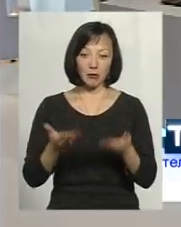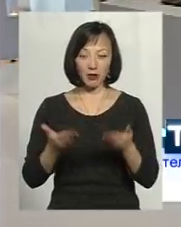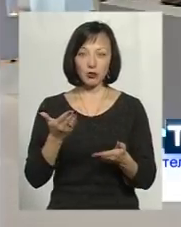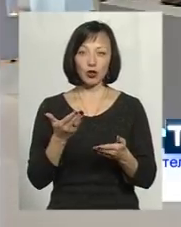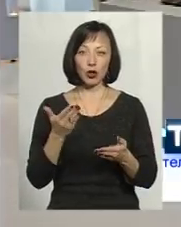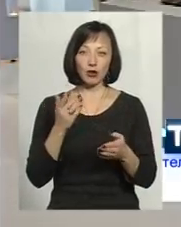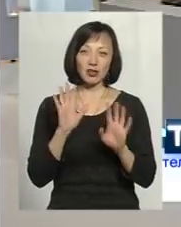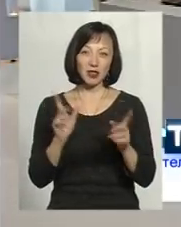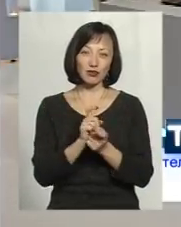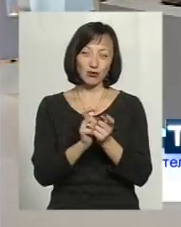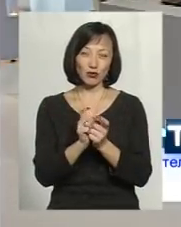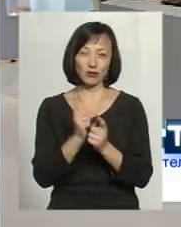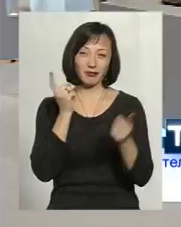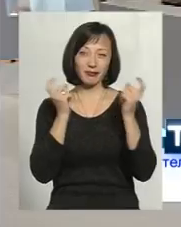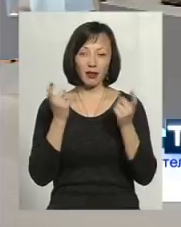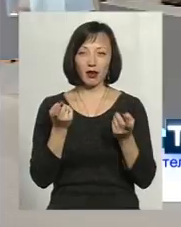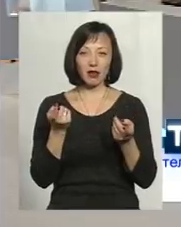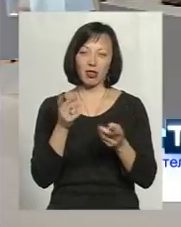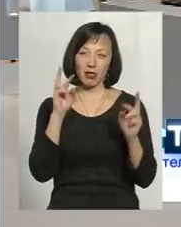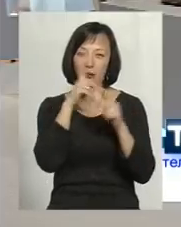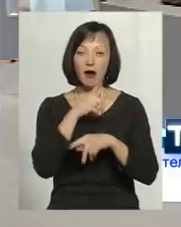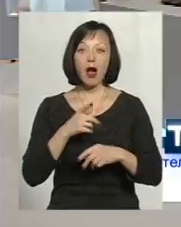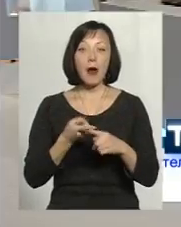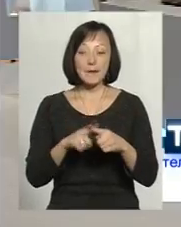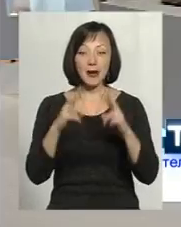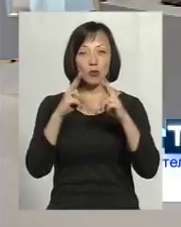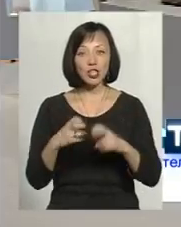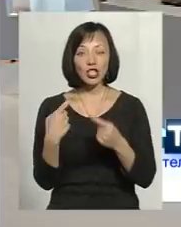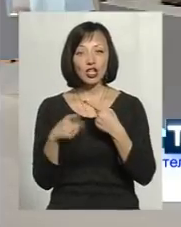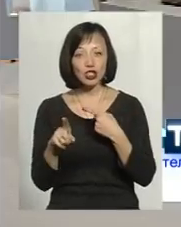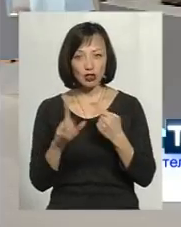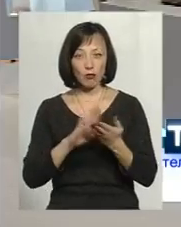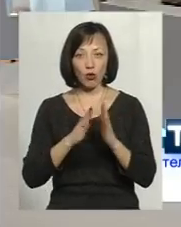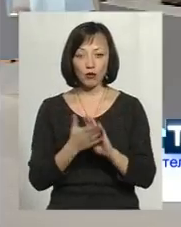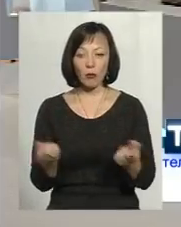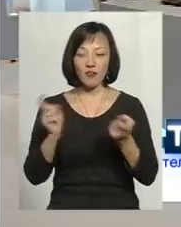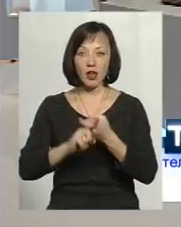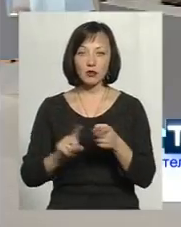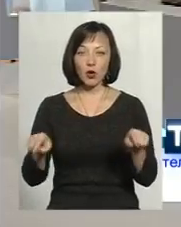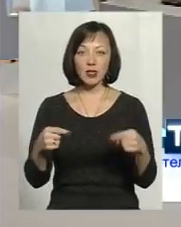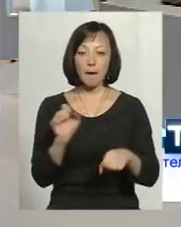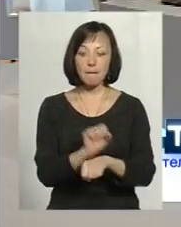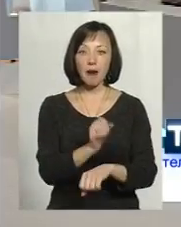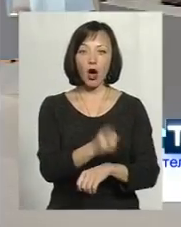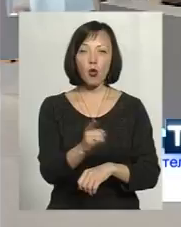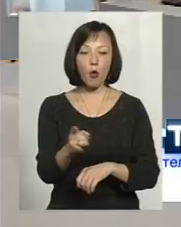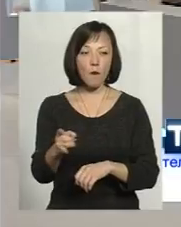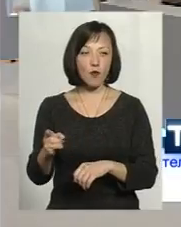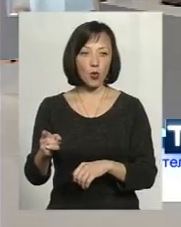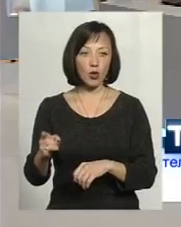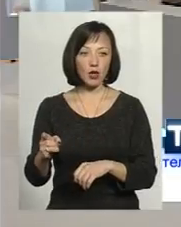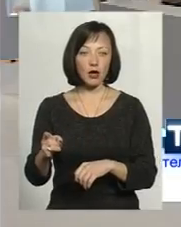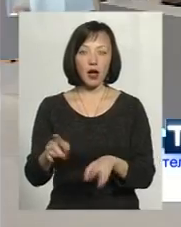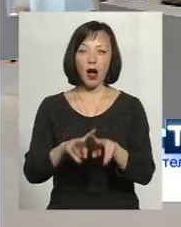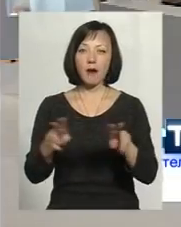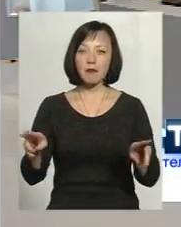більше чутки. Ми зараз розглядаємо інші моменти, пов'язані з організацією парковок по